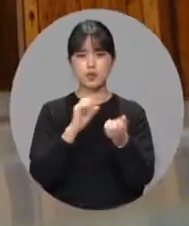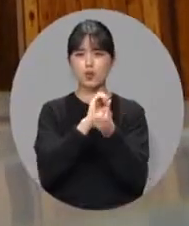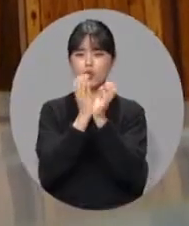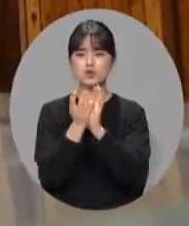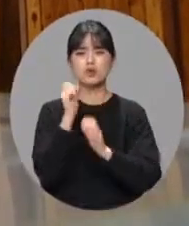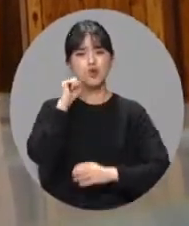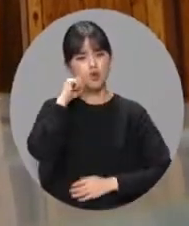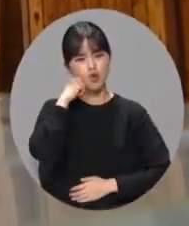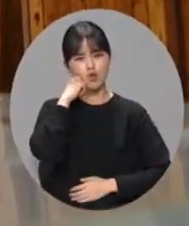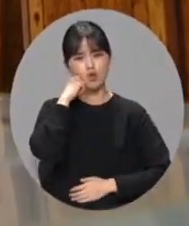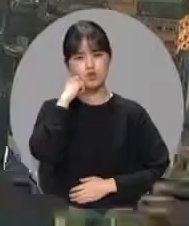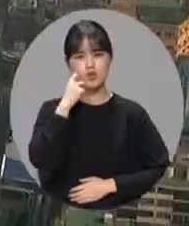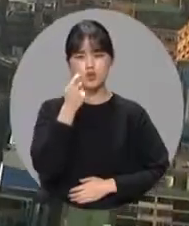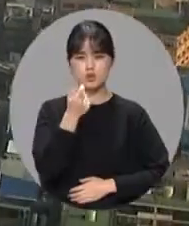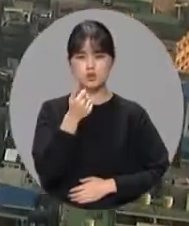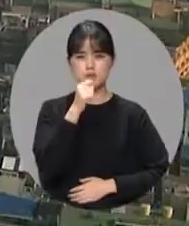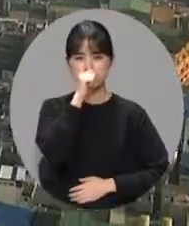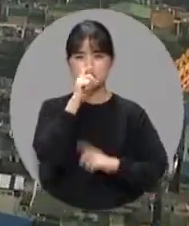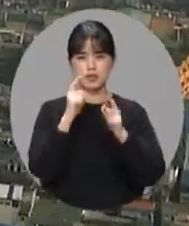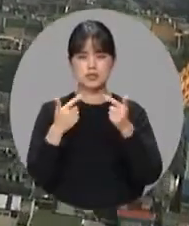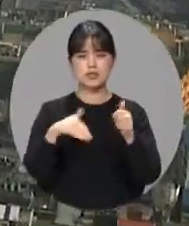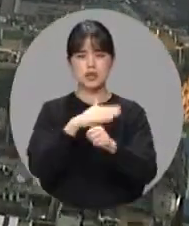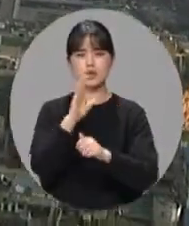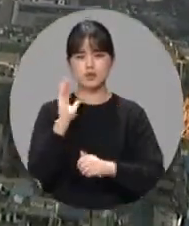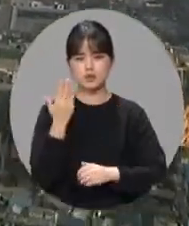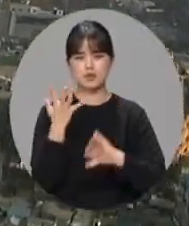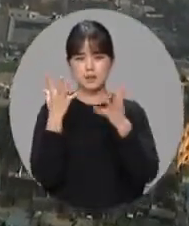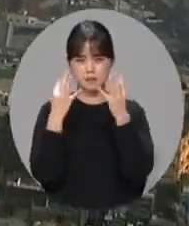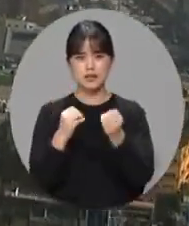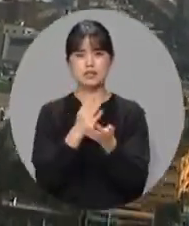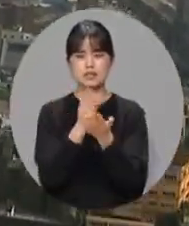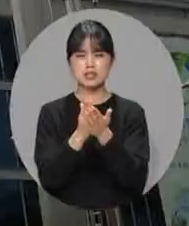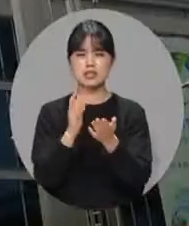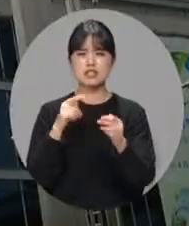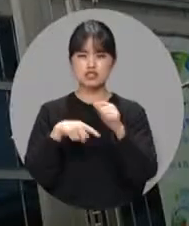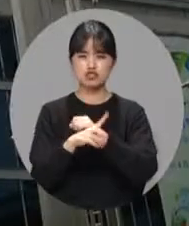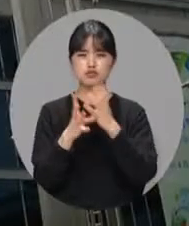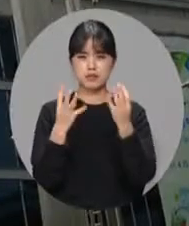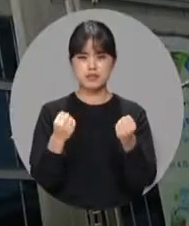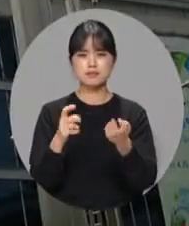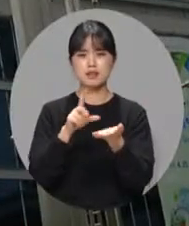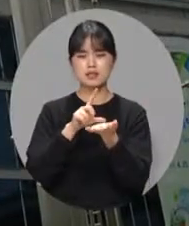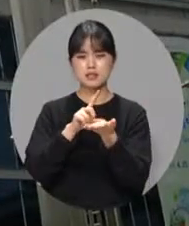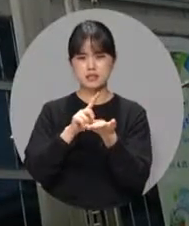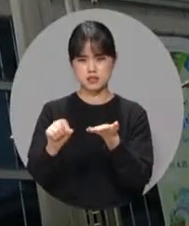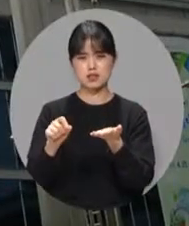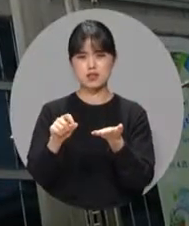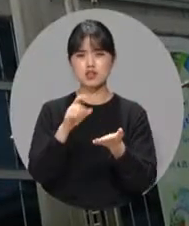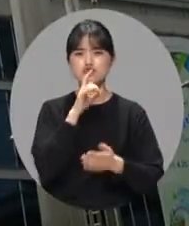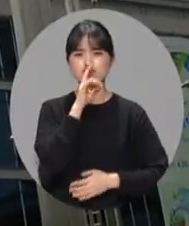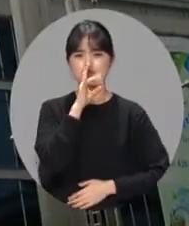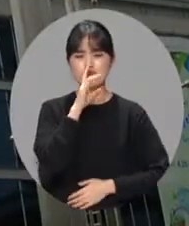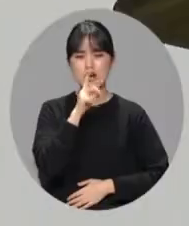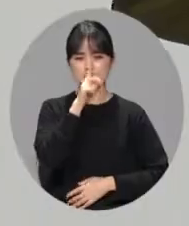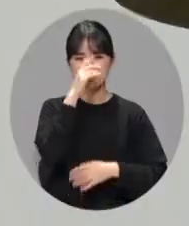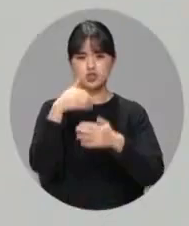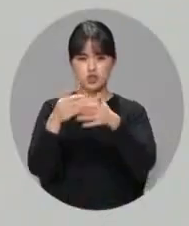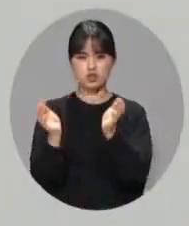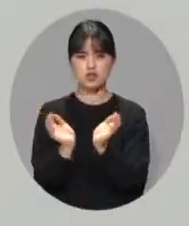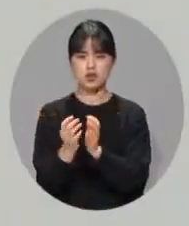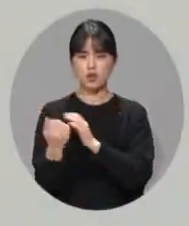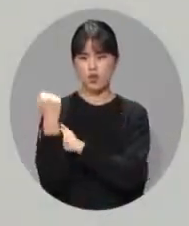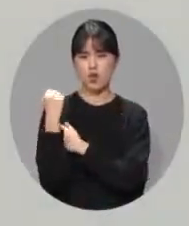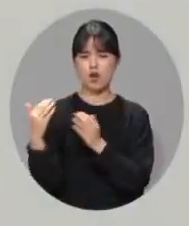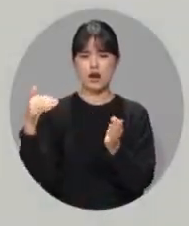기울어진 운동장으로 변해버렸습니다. 많은 요인들이 있지만 지역별 패권화가 고착된 중앙 정당이 지방의